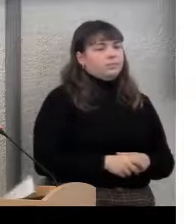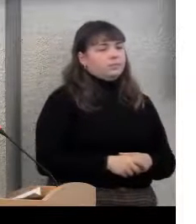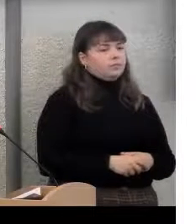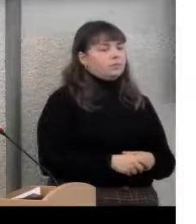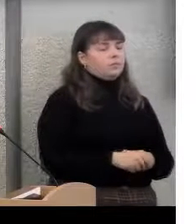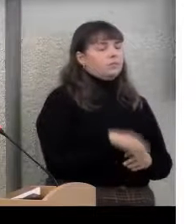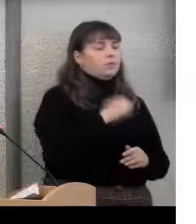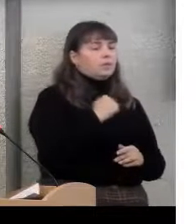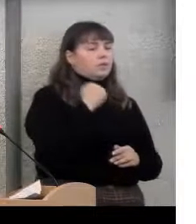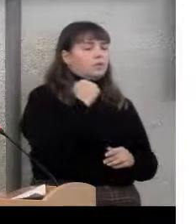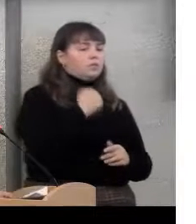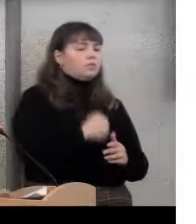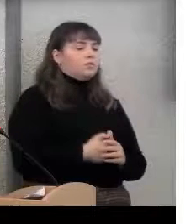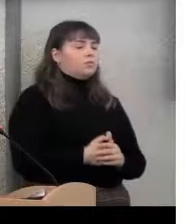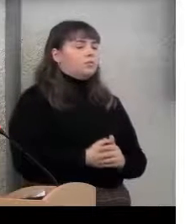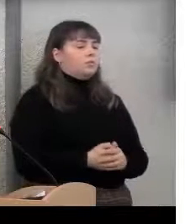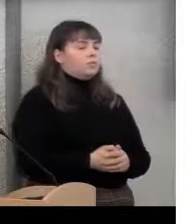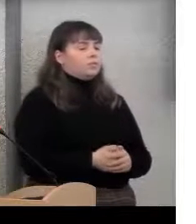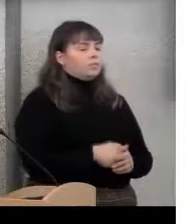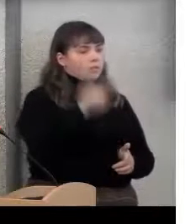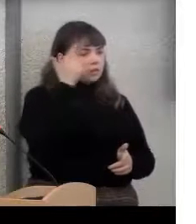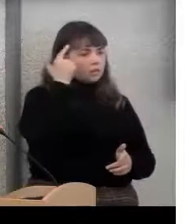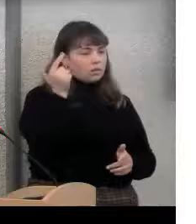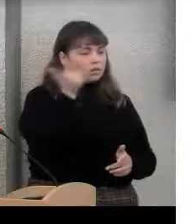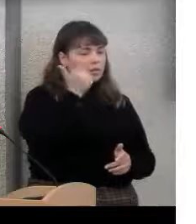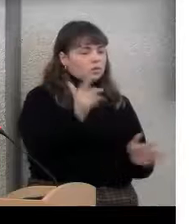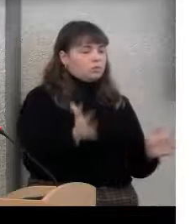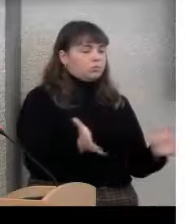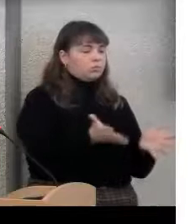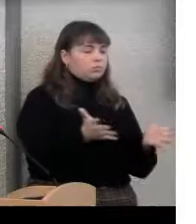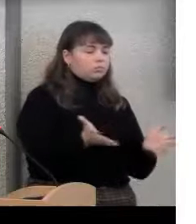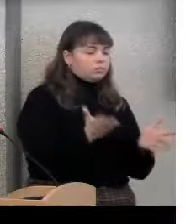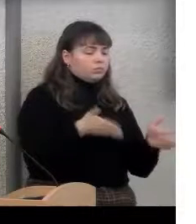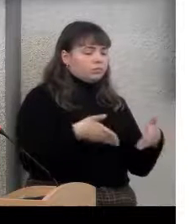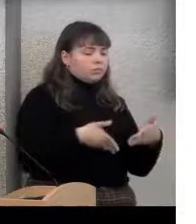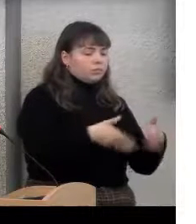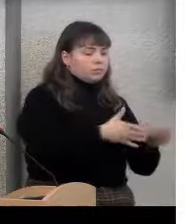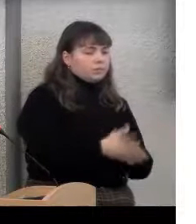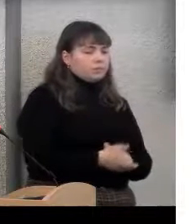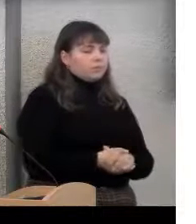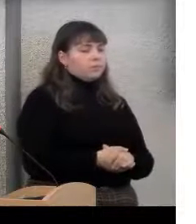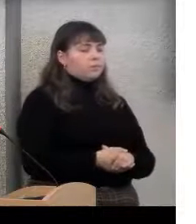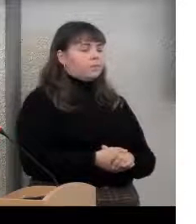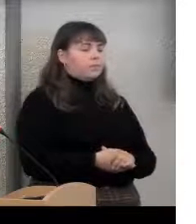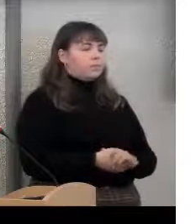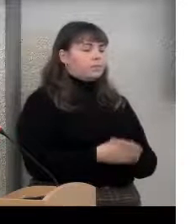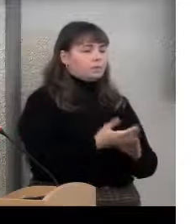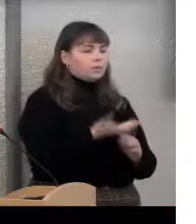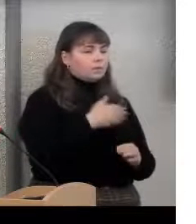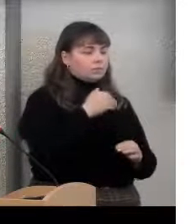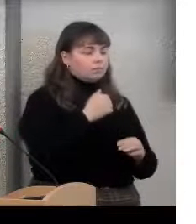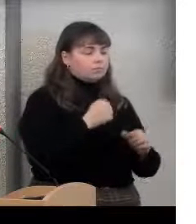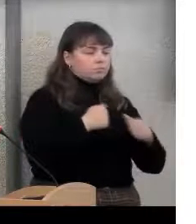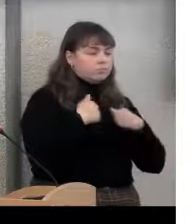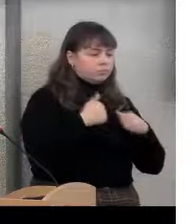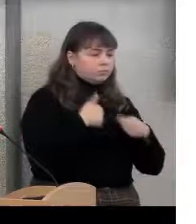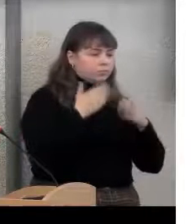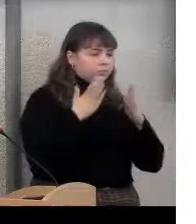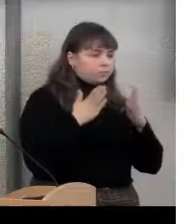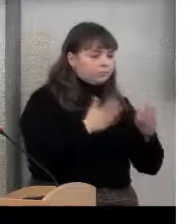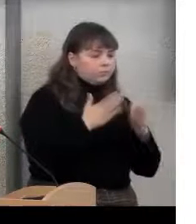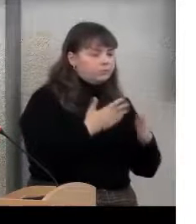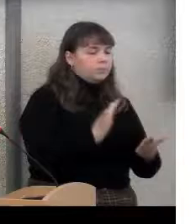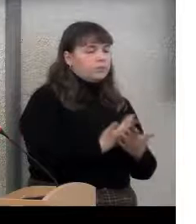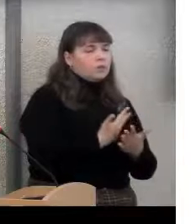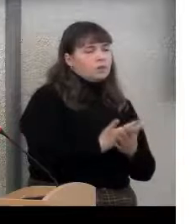Ačiū, Viliau. Tai talentų ugdymo ir pritraukimo kryptis. Čia stengiamės orientuotis į dar